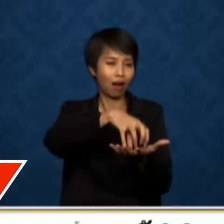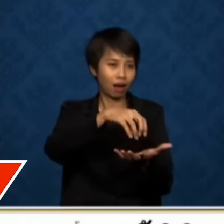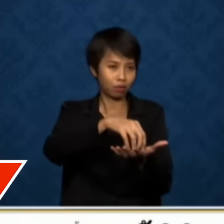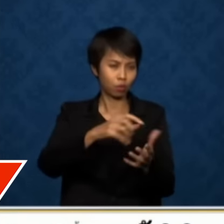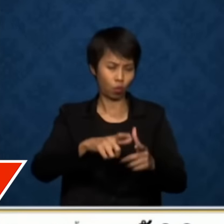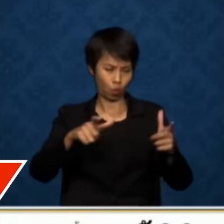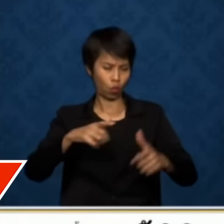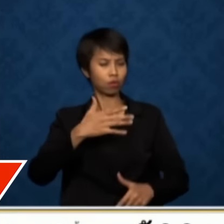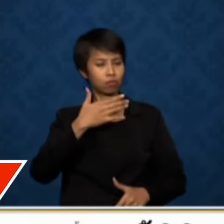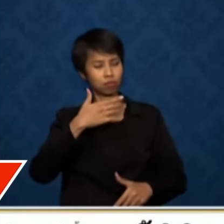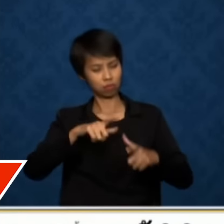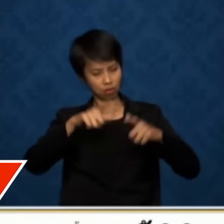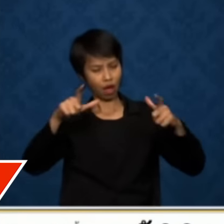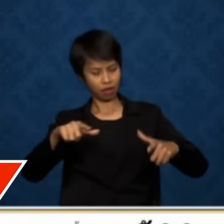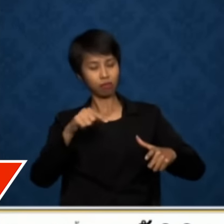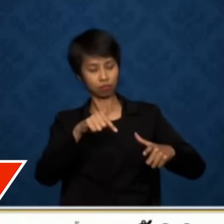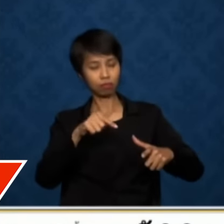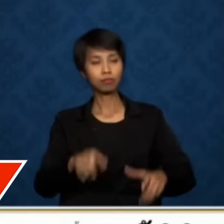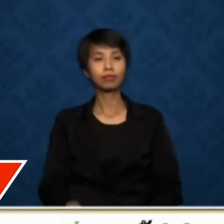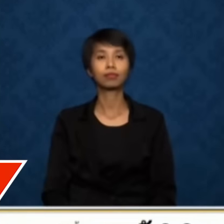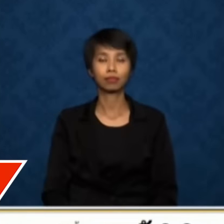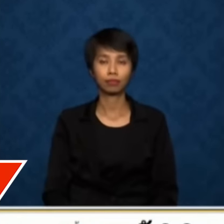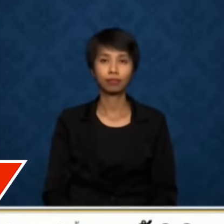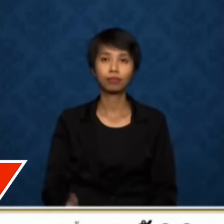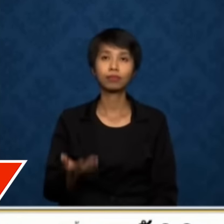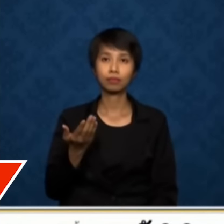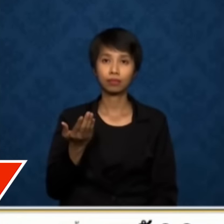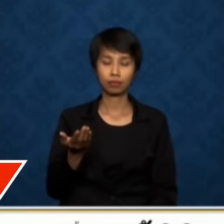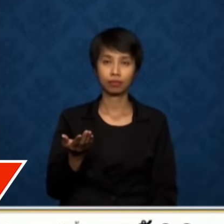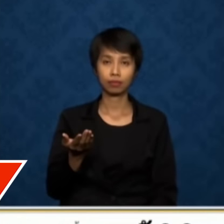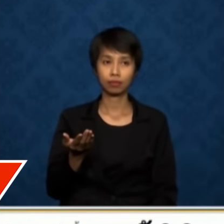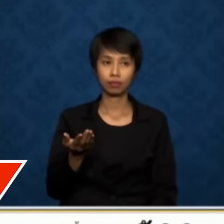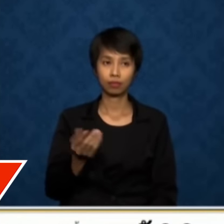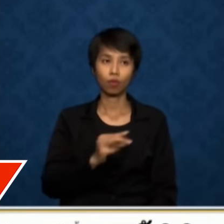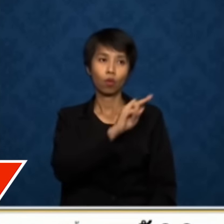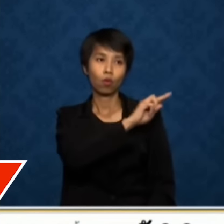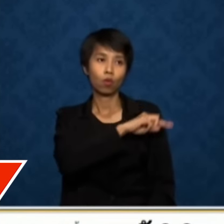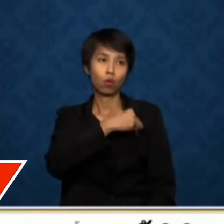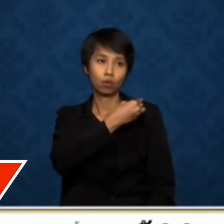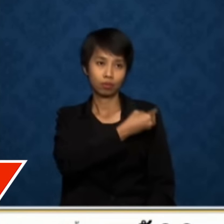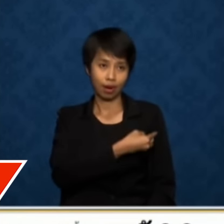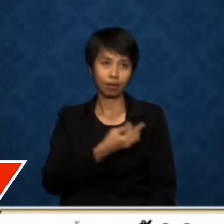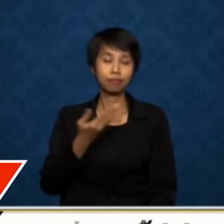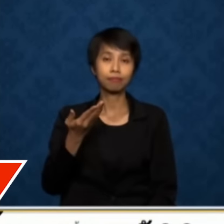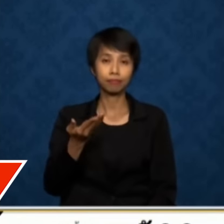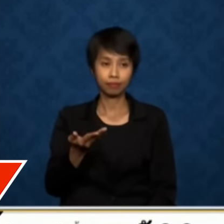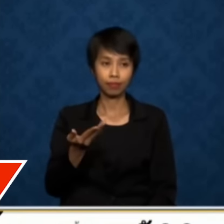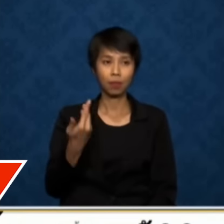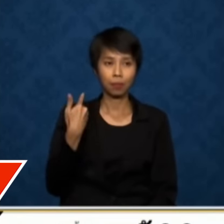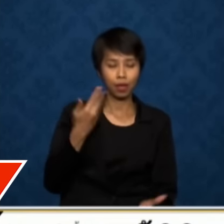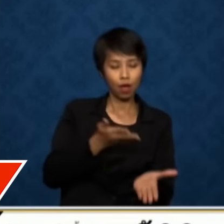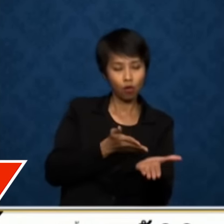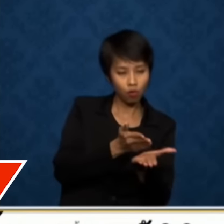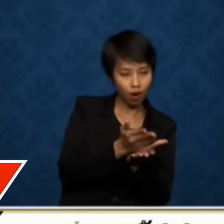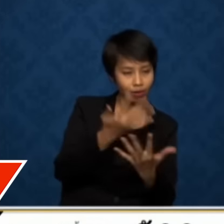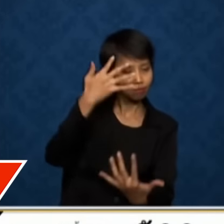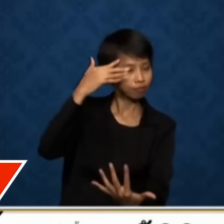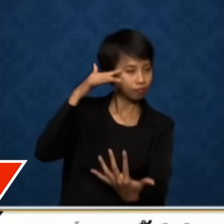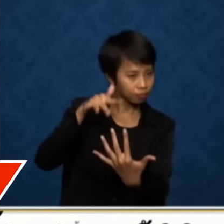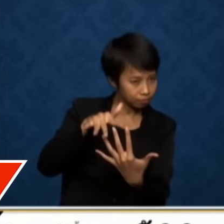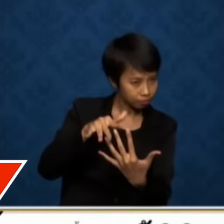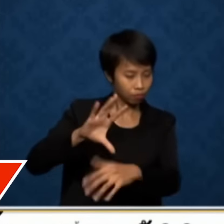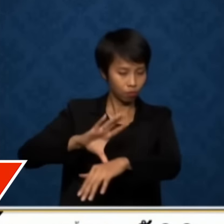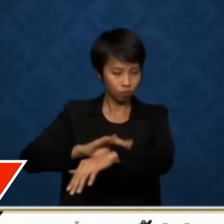ญ่เหมือนกันนะถัดไปครับอันนี้ครับศักยภาพของโรงพยาบาลราชทัณฑ์นะครับก็มีแผนกจิตเวชแผนกกายภาพบ